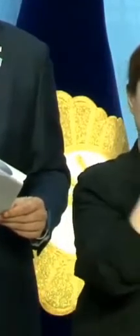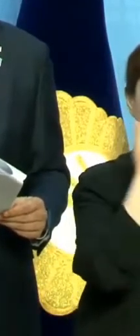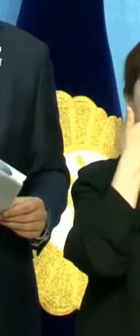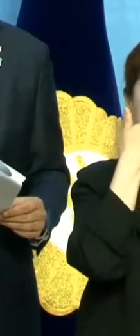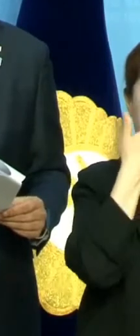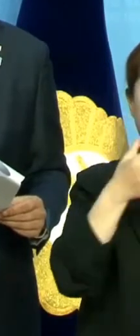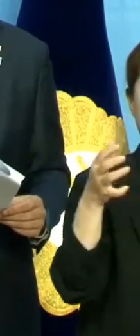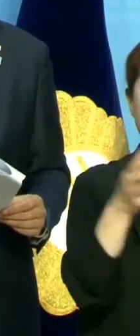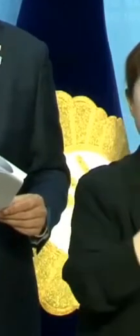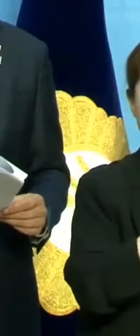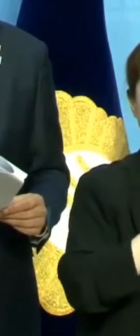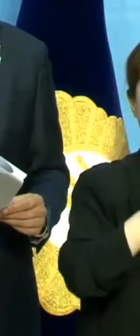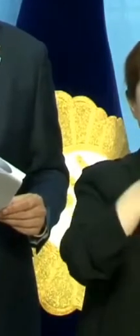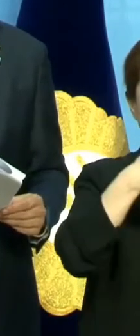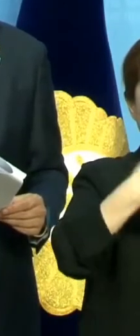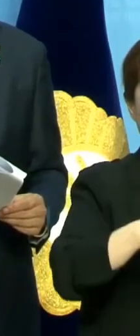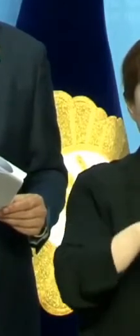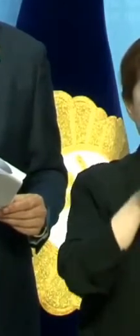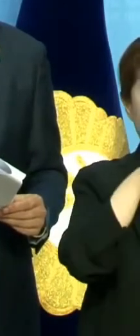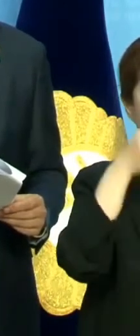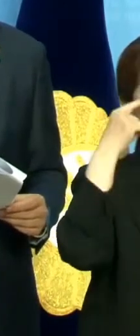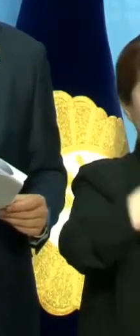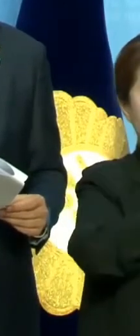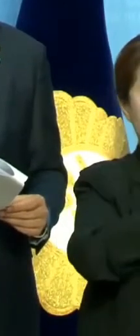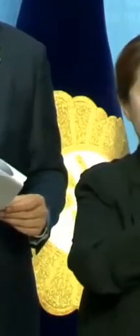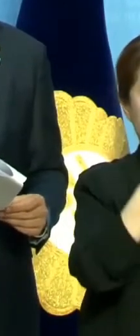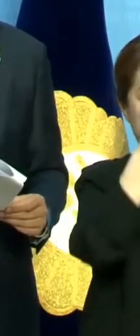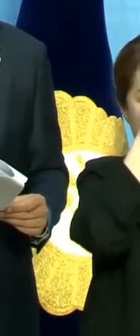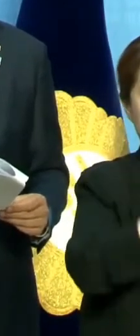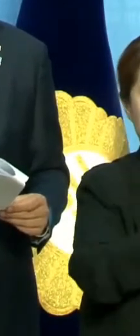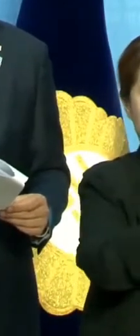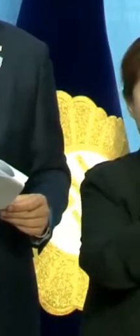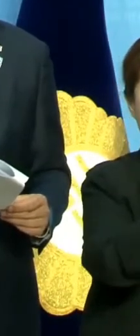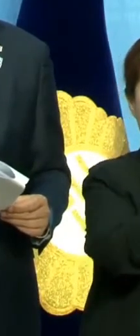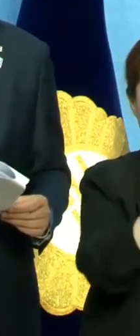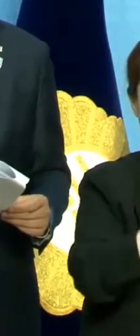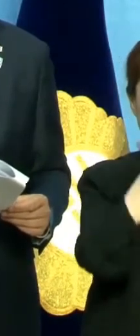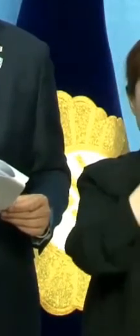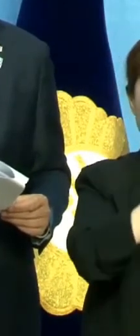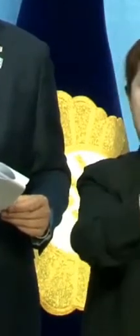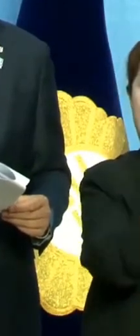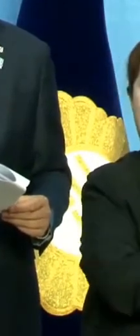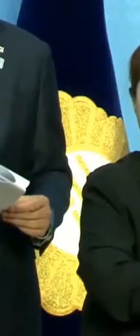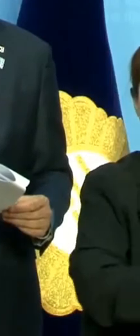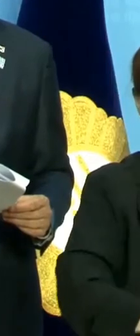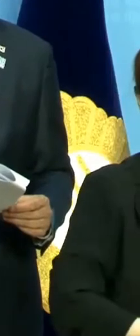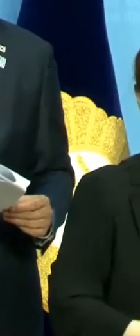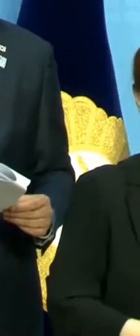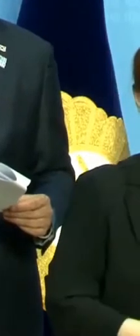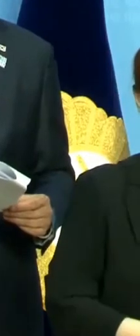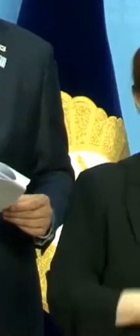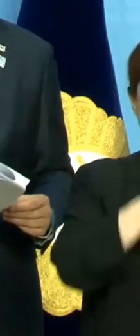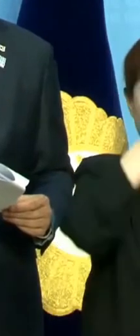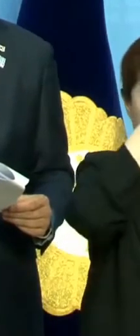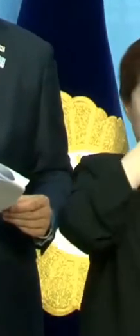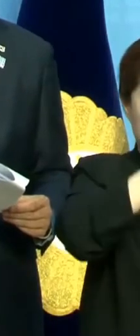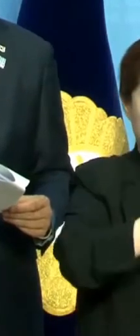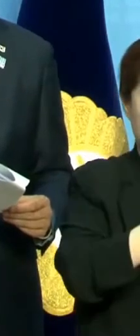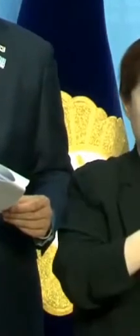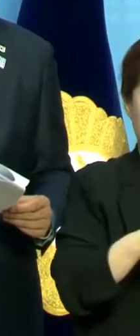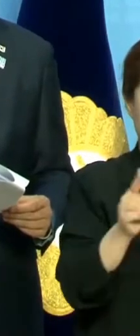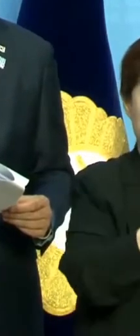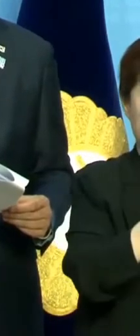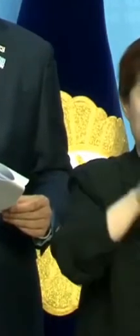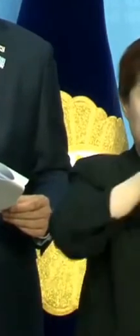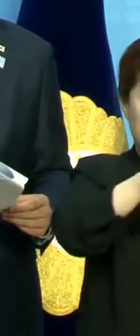선수들을 체력 및 전술적인 기량 유지를 위한 팀 훈련에서 철저히 배제시켰습니다. 경찰이 디지털